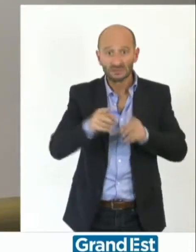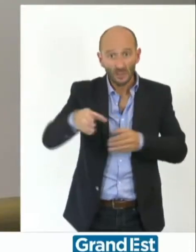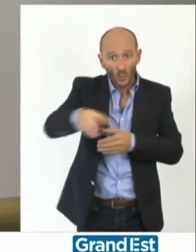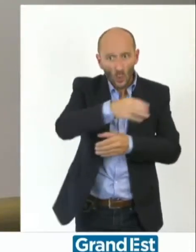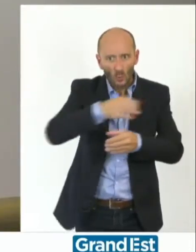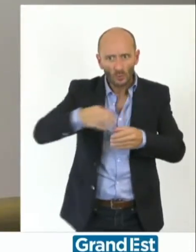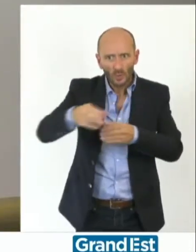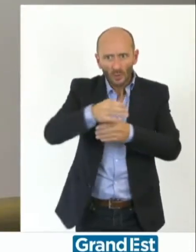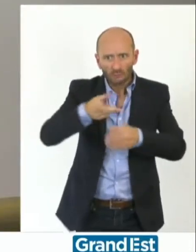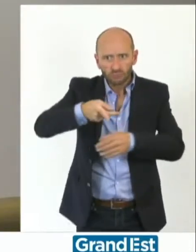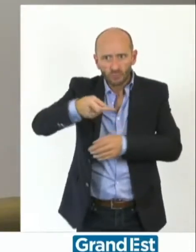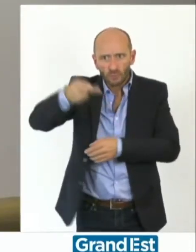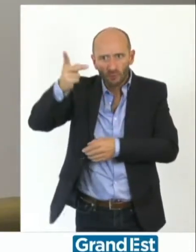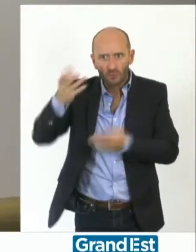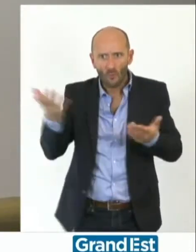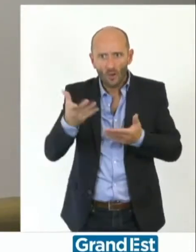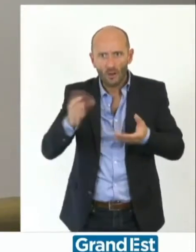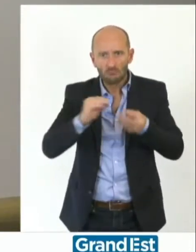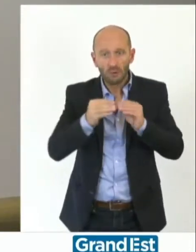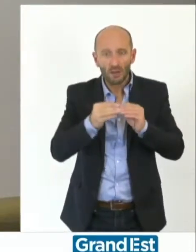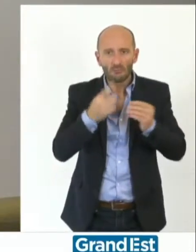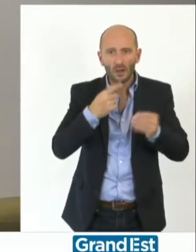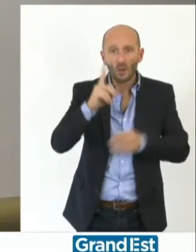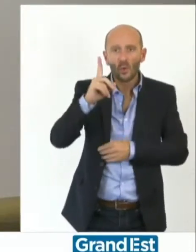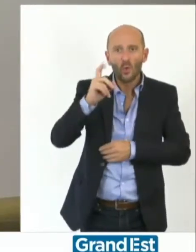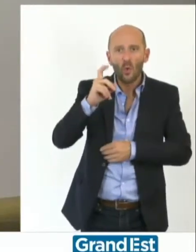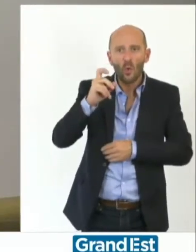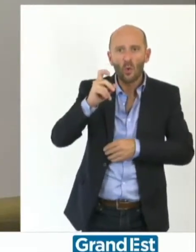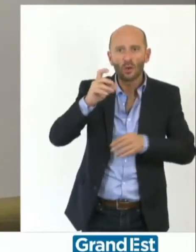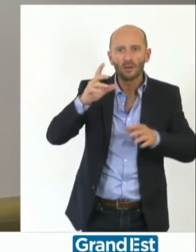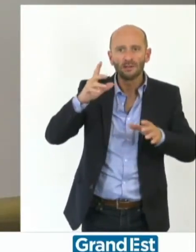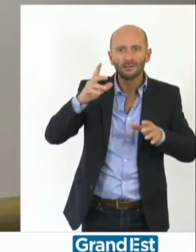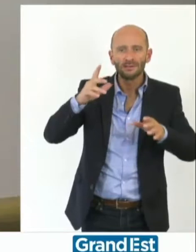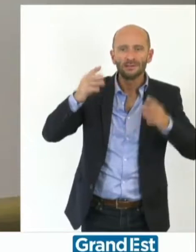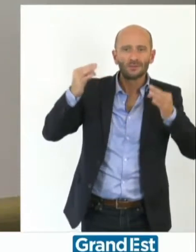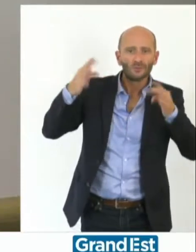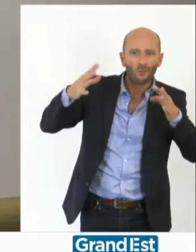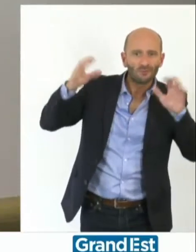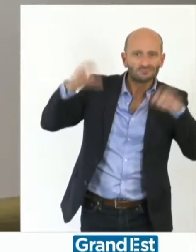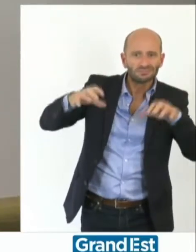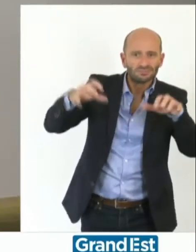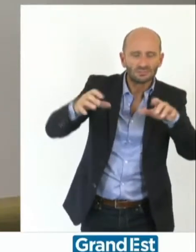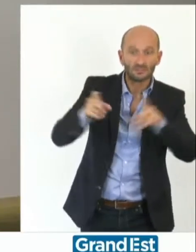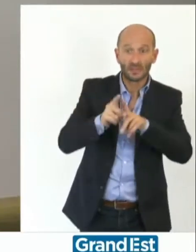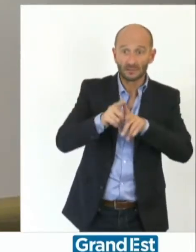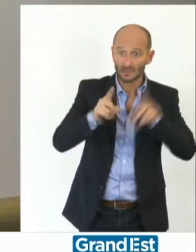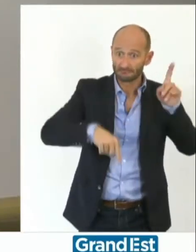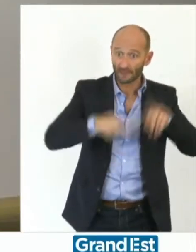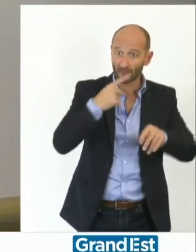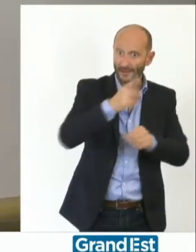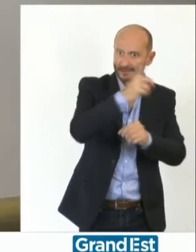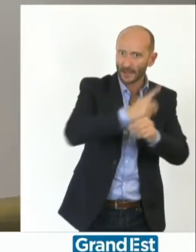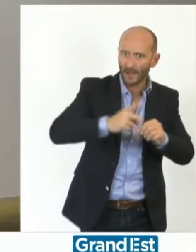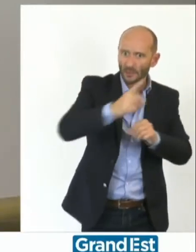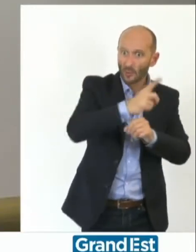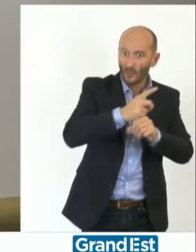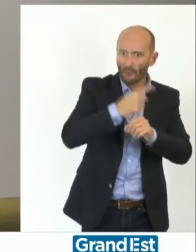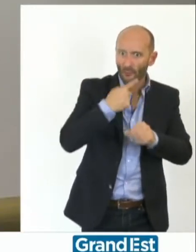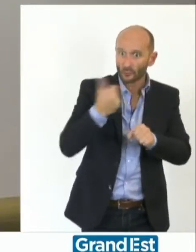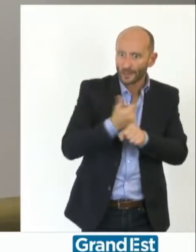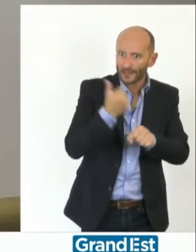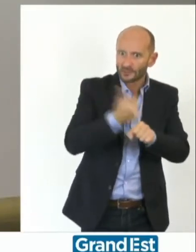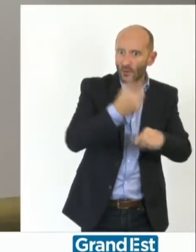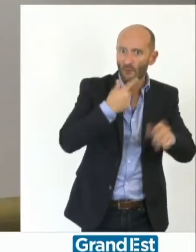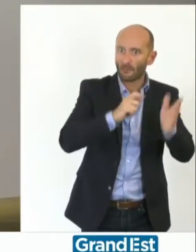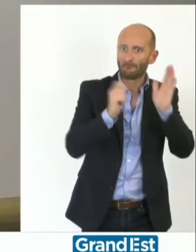à des pénuries d'eau c'est en france c'est 85 départements qui font l'objet d'un arrêté de restriction d'eau chaque année en période